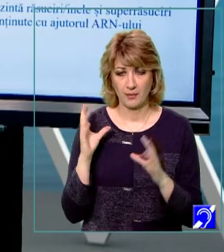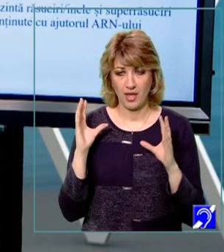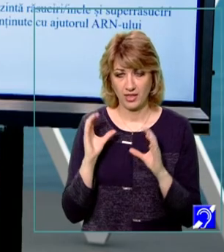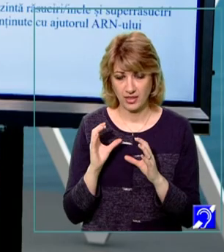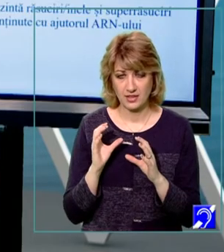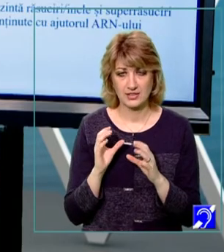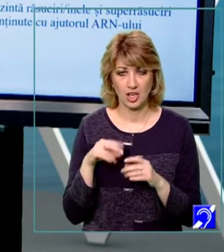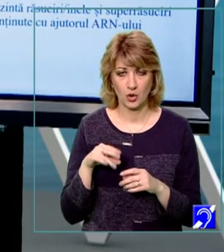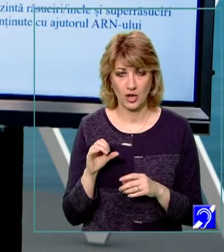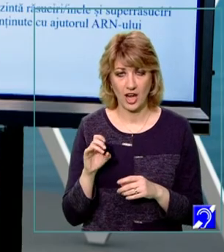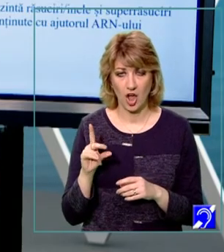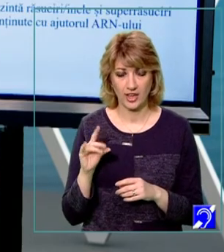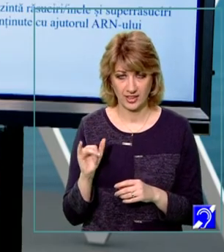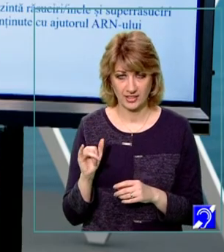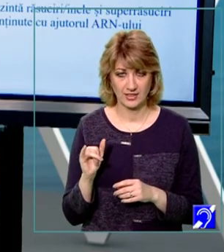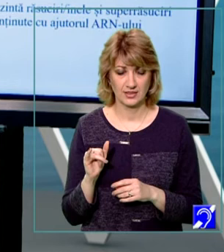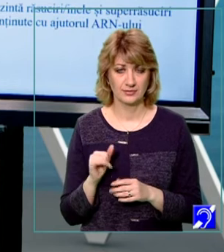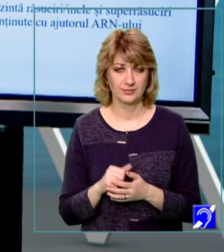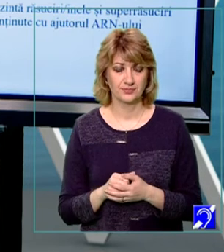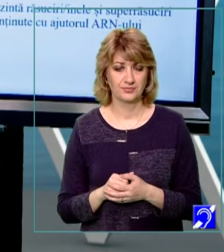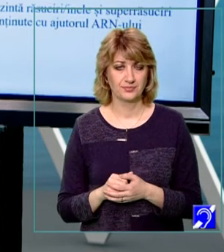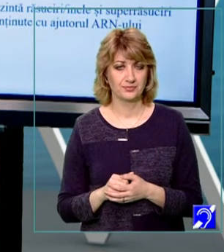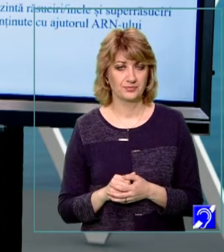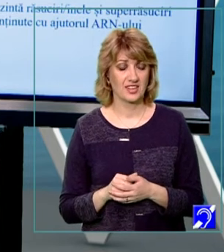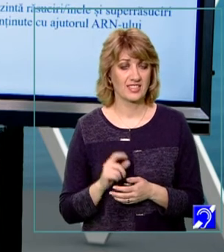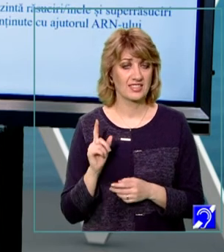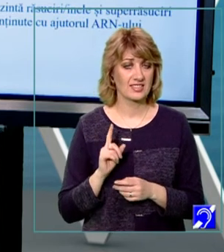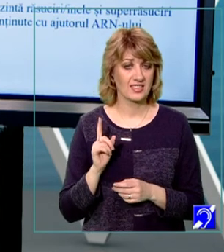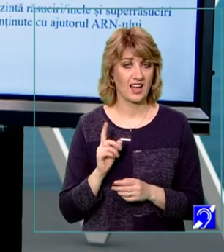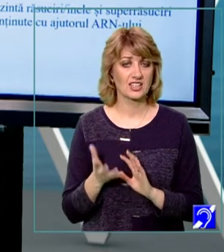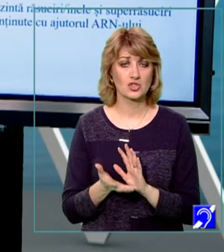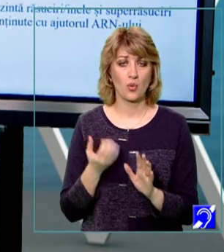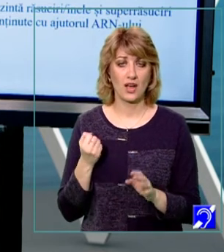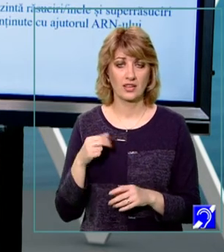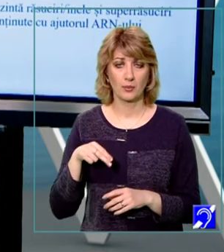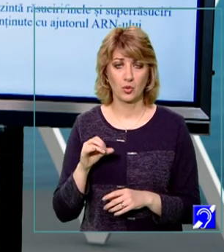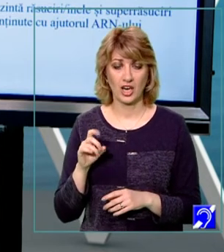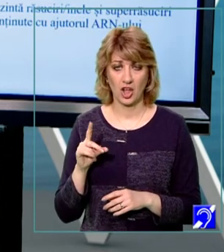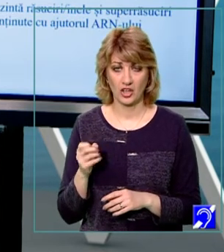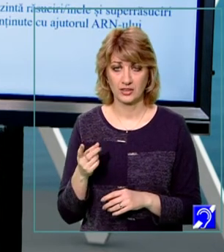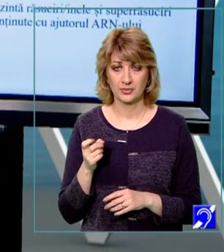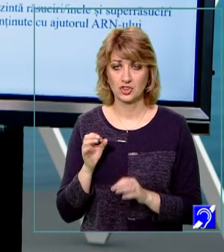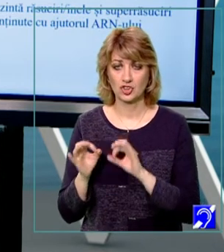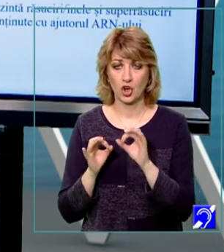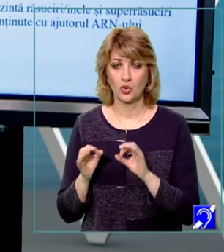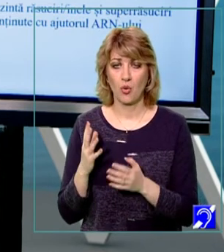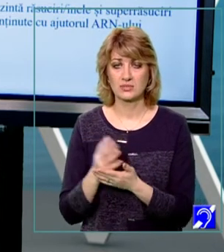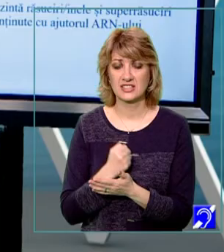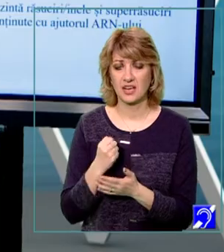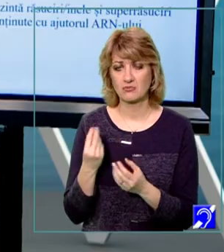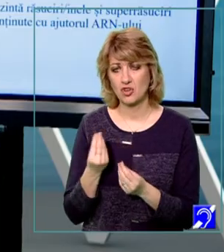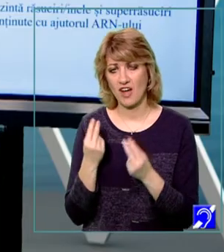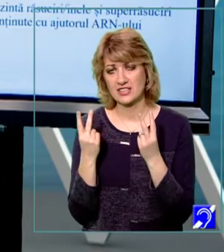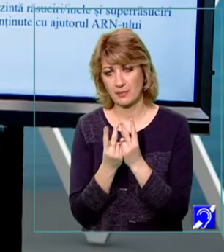nucleoidul sau acel nucleu primitiv difuz. Dacă am scoate nucleoidul din celulă, am obține ceva